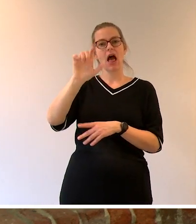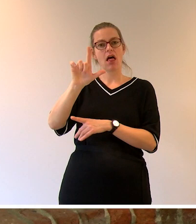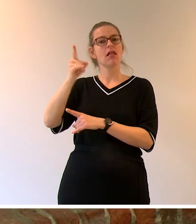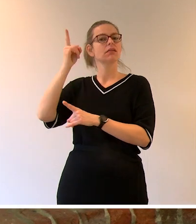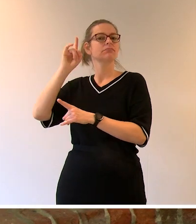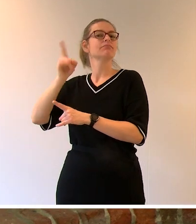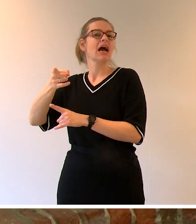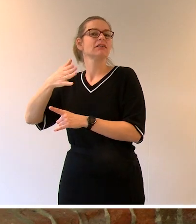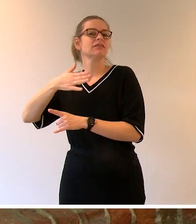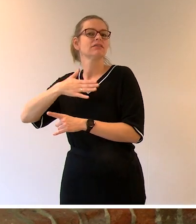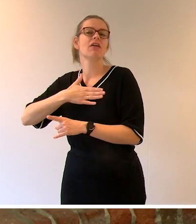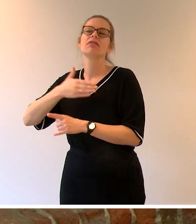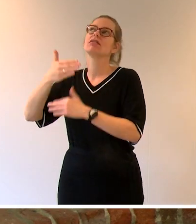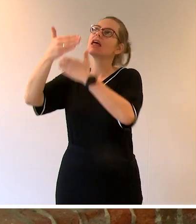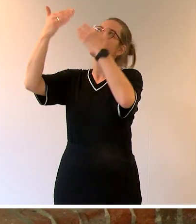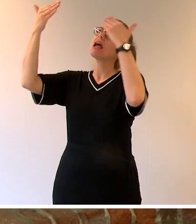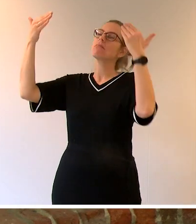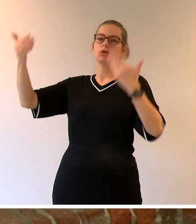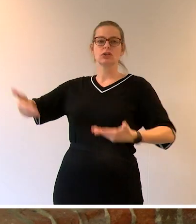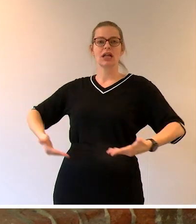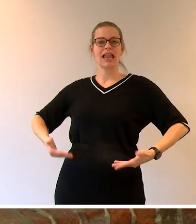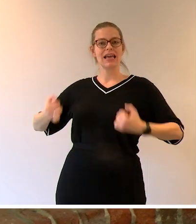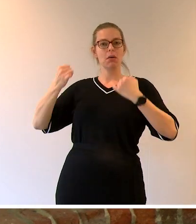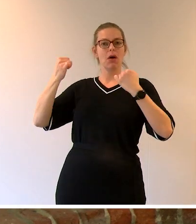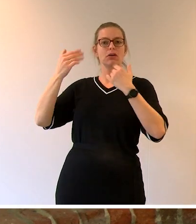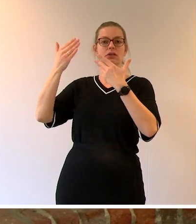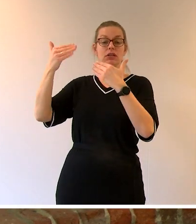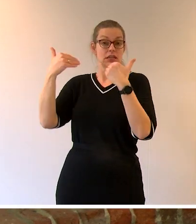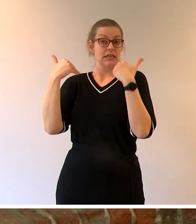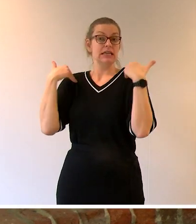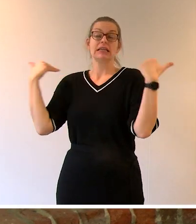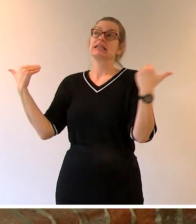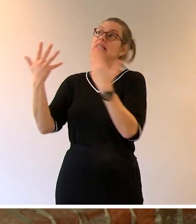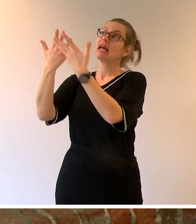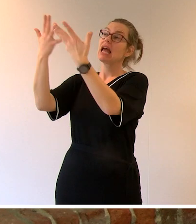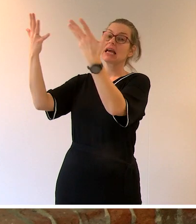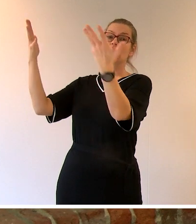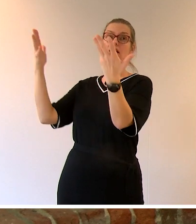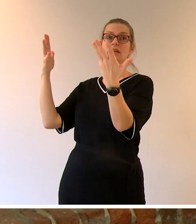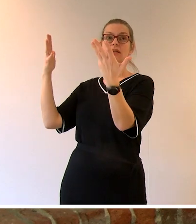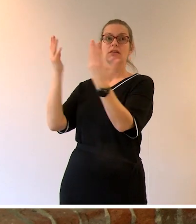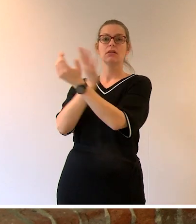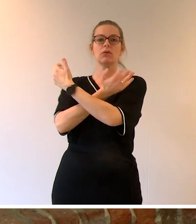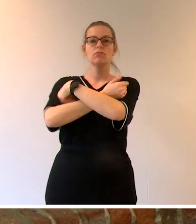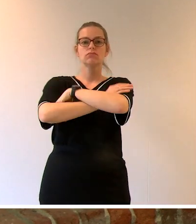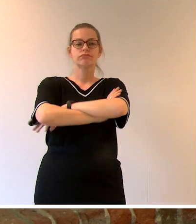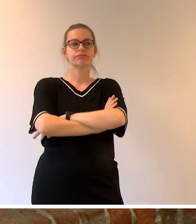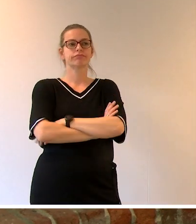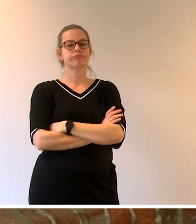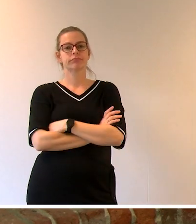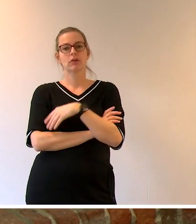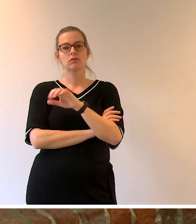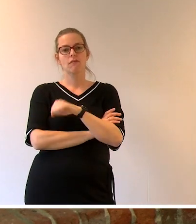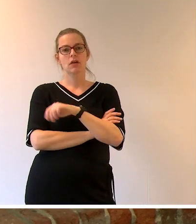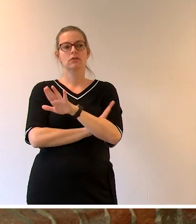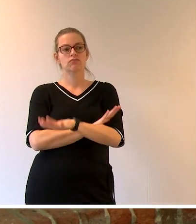command van de hemelse legermachten. Want die engelen, die zitten niet allemaal op een bankje